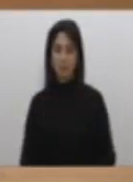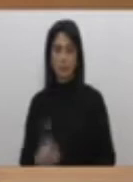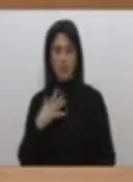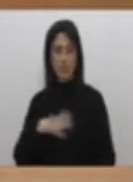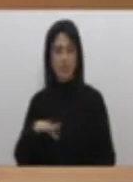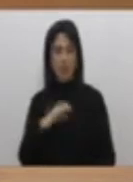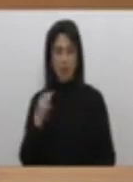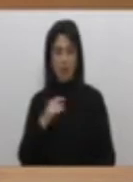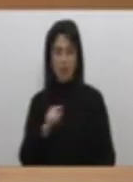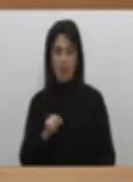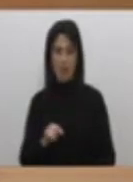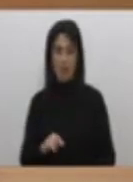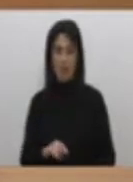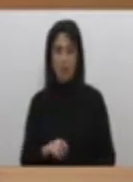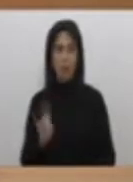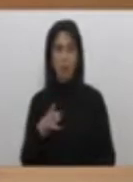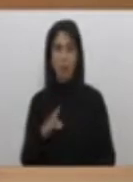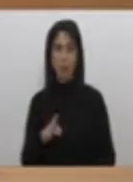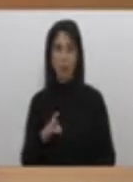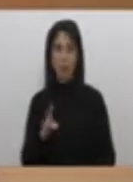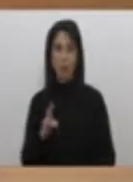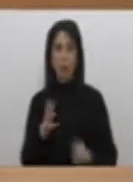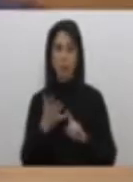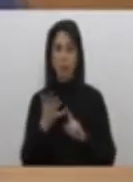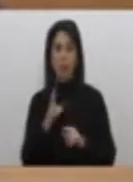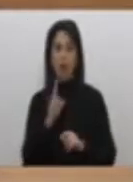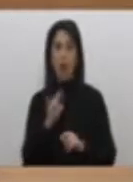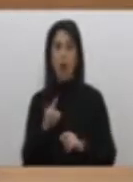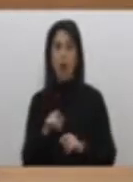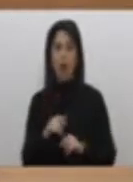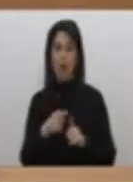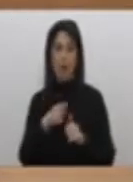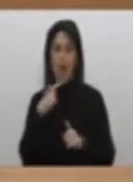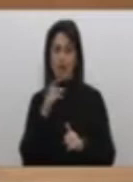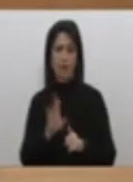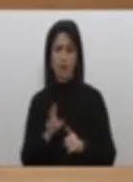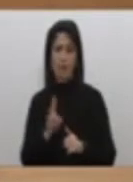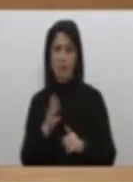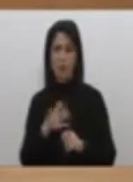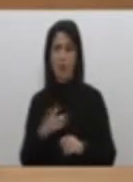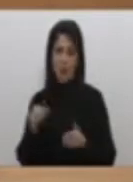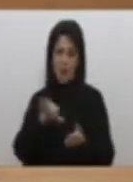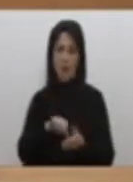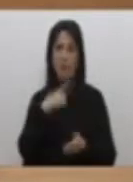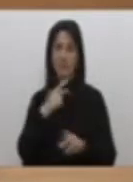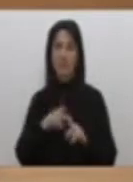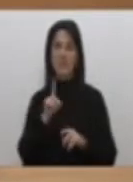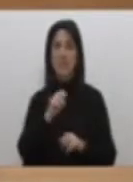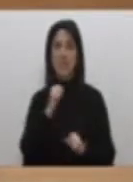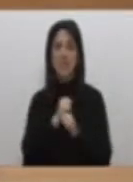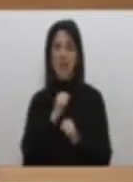საქართველოს ინტერესები და ნუ იქნები თუ მეხუთე კოლონა და აღარ დაგიძახებენ მერე. გამოდი და გეთქვათ რომ ის რაც